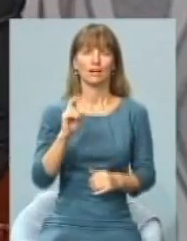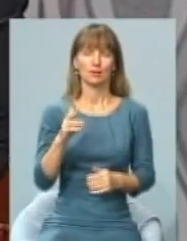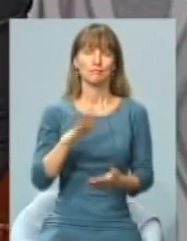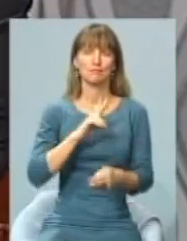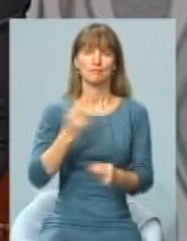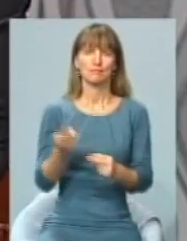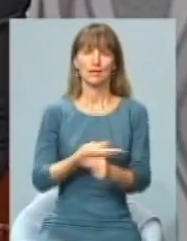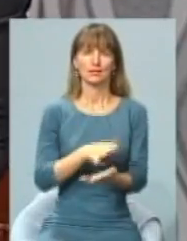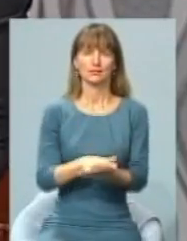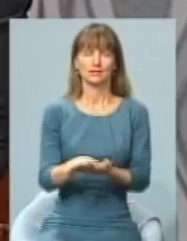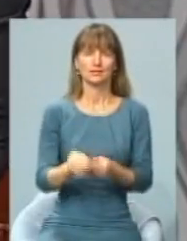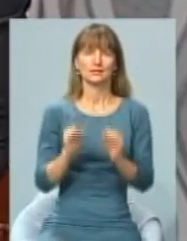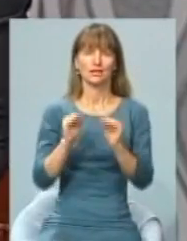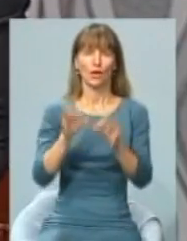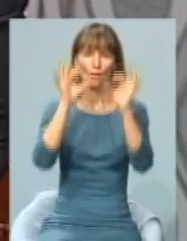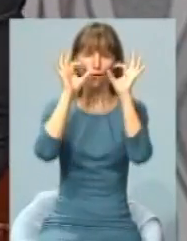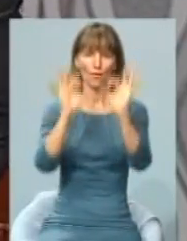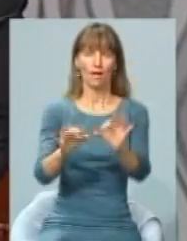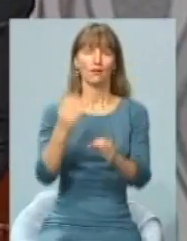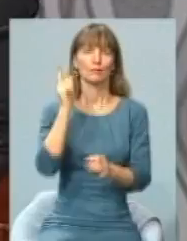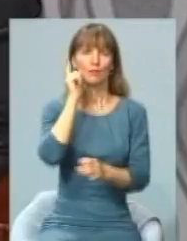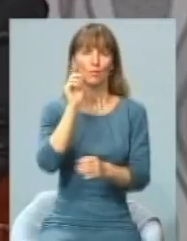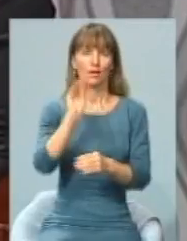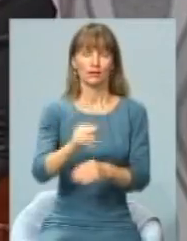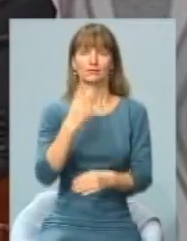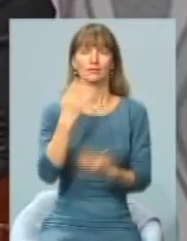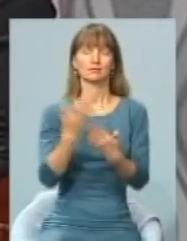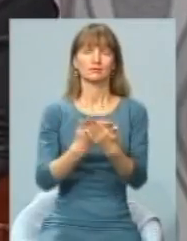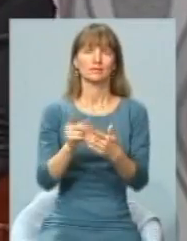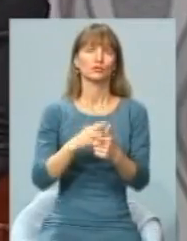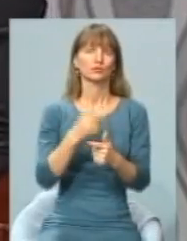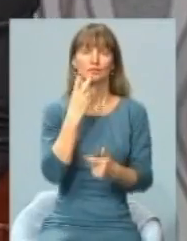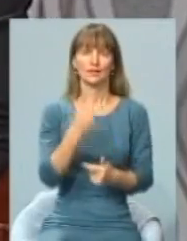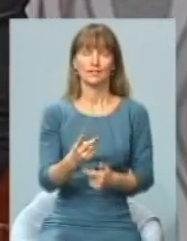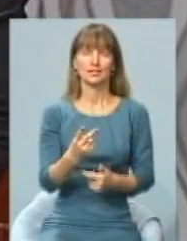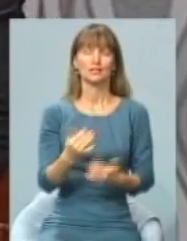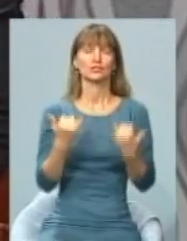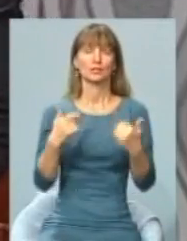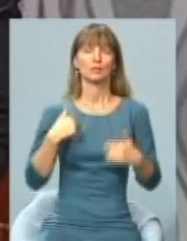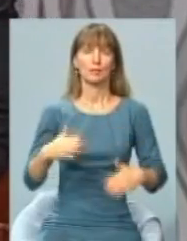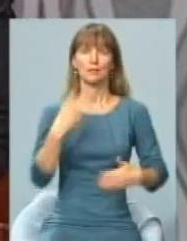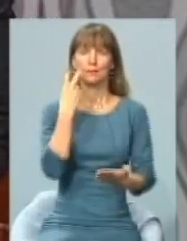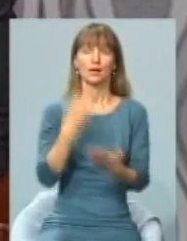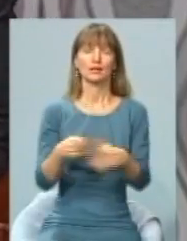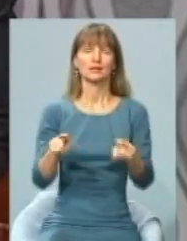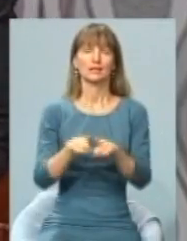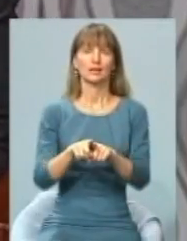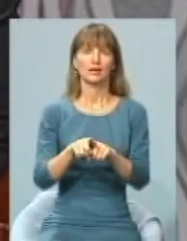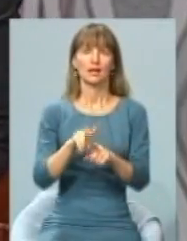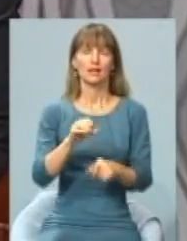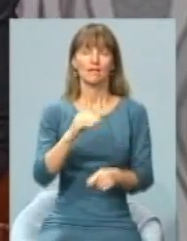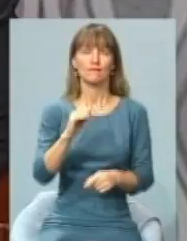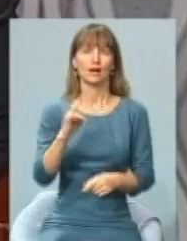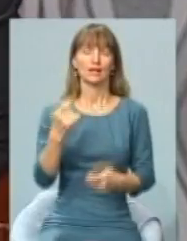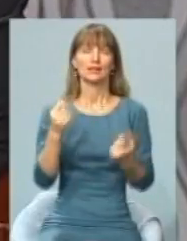витрати. Береш окуляри, ставиш телефон і, власне, дивишся улюблений фільм або щось переглядаєш. Ну, а зараз ми вам покажемо два таких лайфхаки, де,